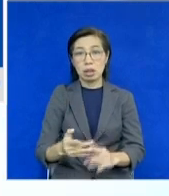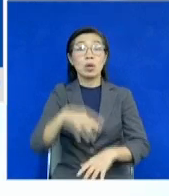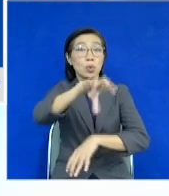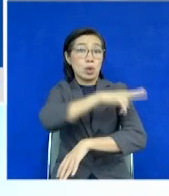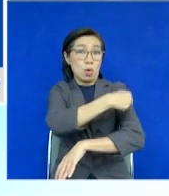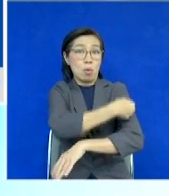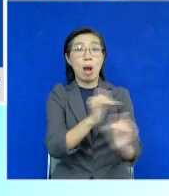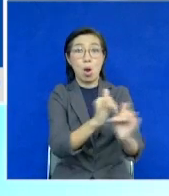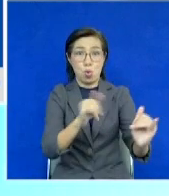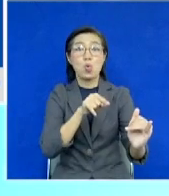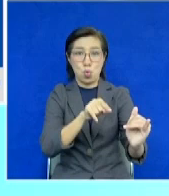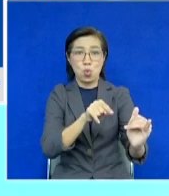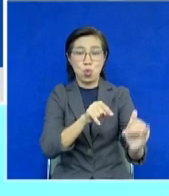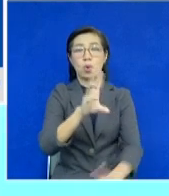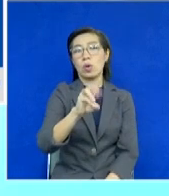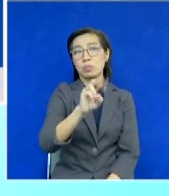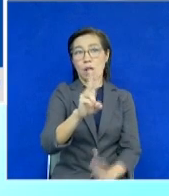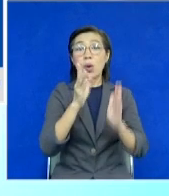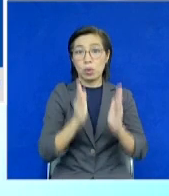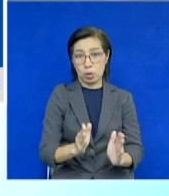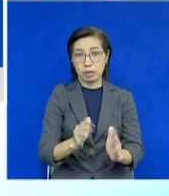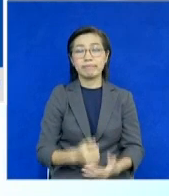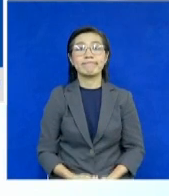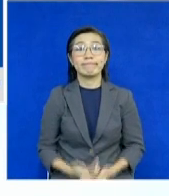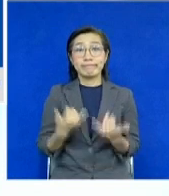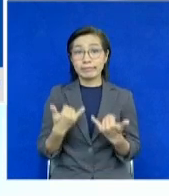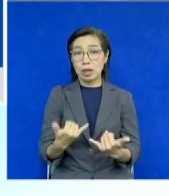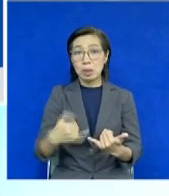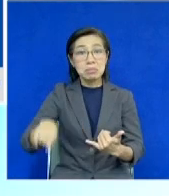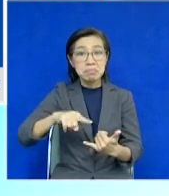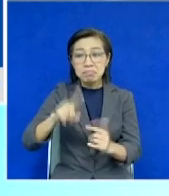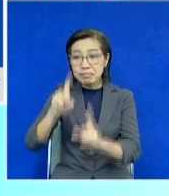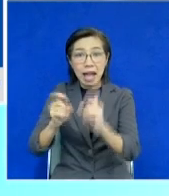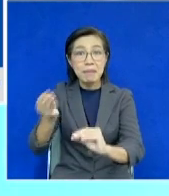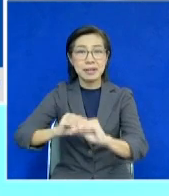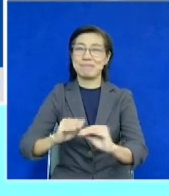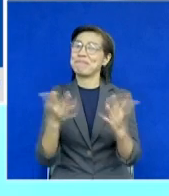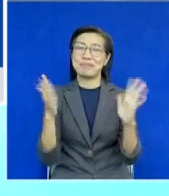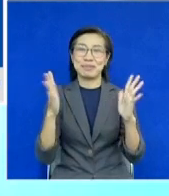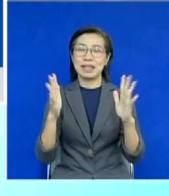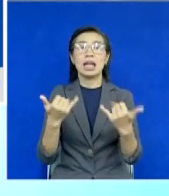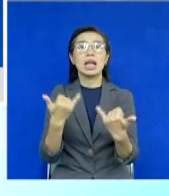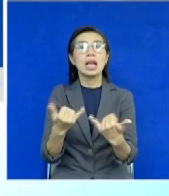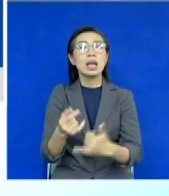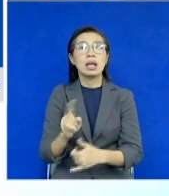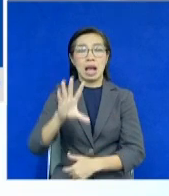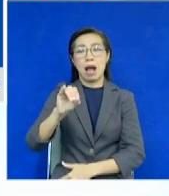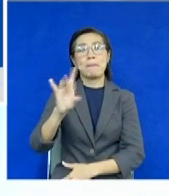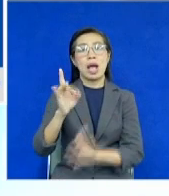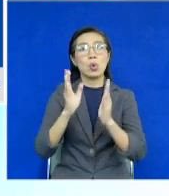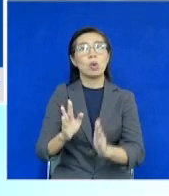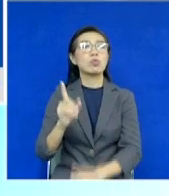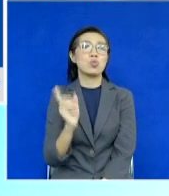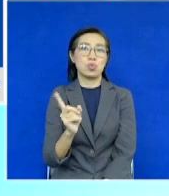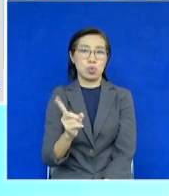รักษาตัวอยู่ในโรงพยาบาล62รายและในวันนี้ไม่มีเสียชีวิตเพิ่มขึ้นนะคะคงที่อยู่ที่58คน